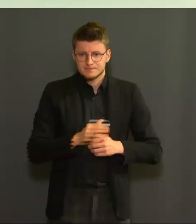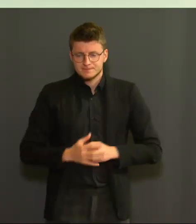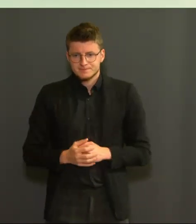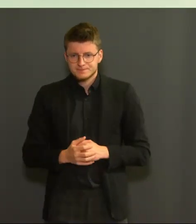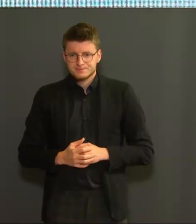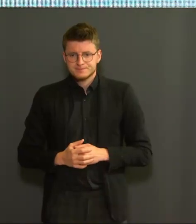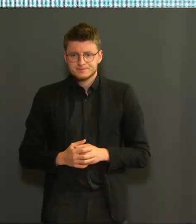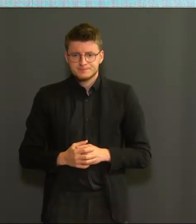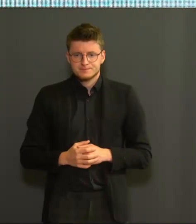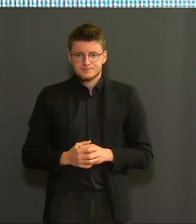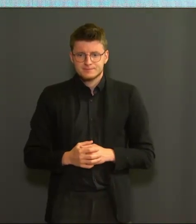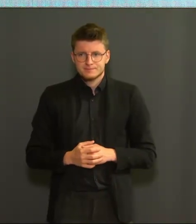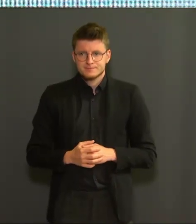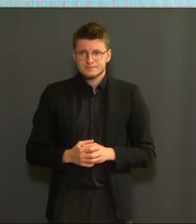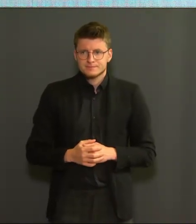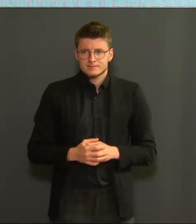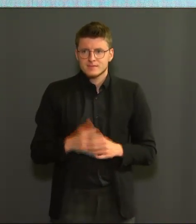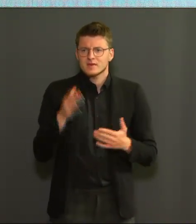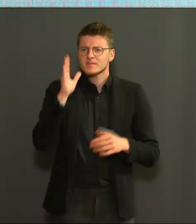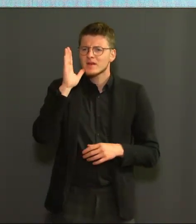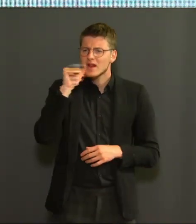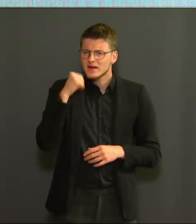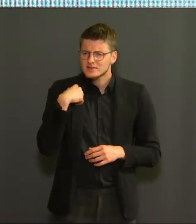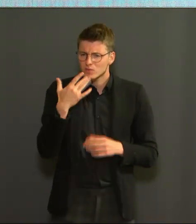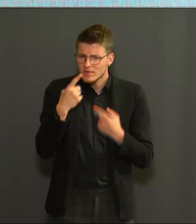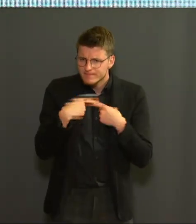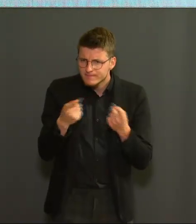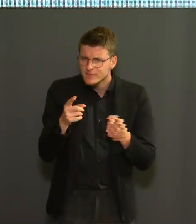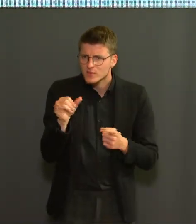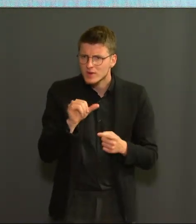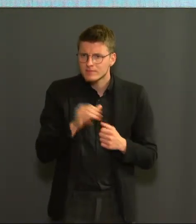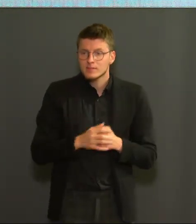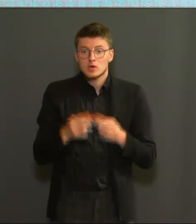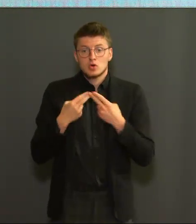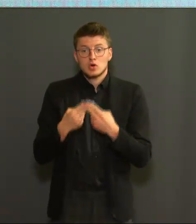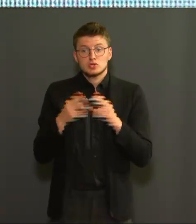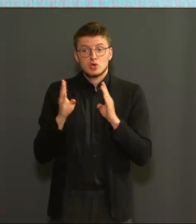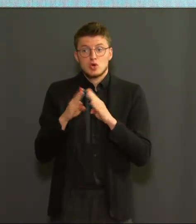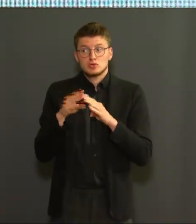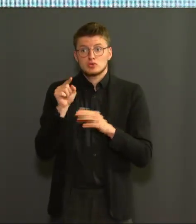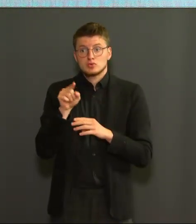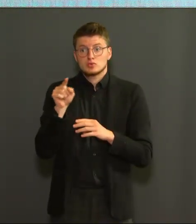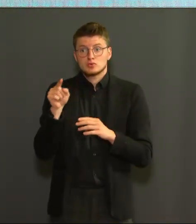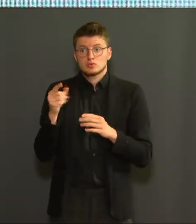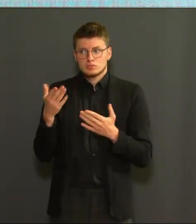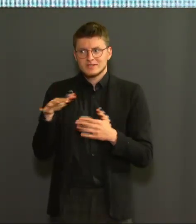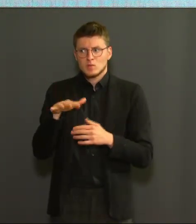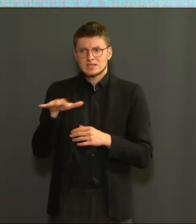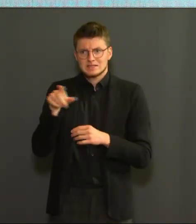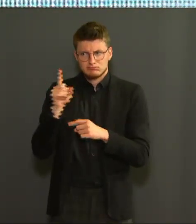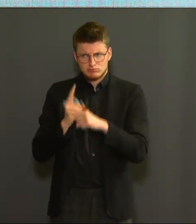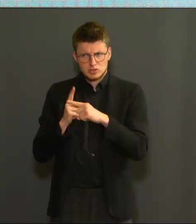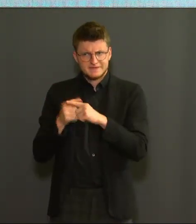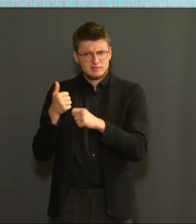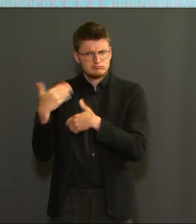Ten slotte nog een kort woordje over de woonzorgcentra. Daar blijft de situatie over het algemeen gunstig. Zo